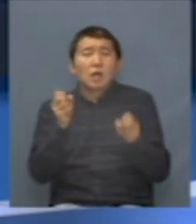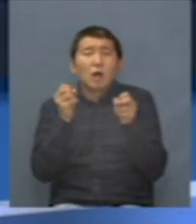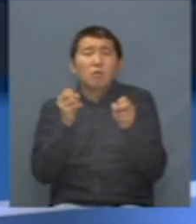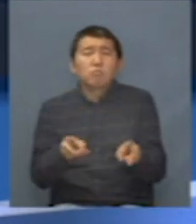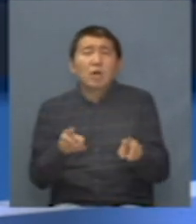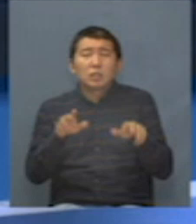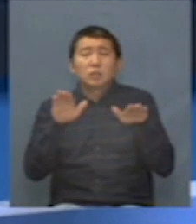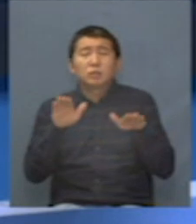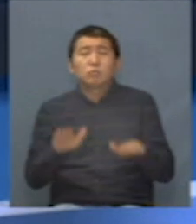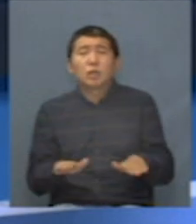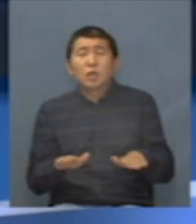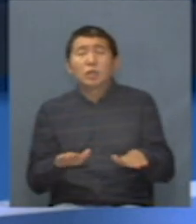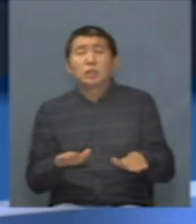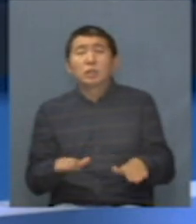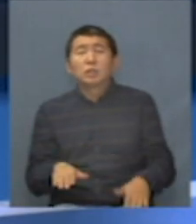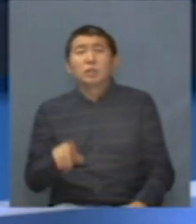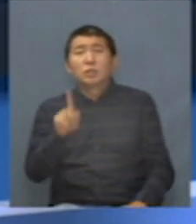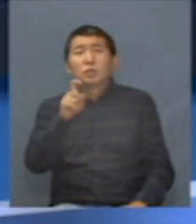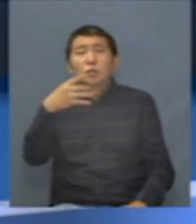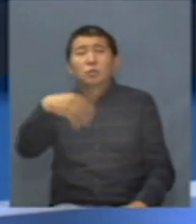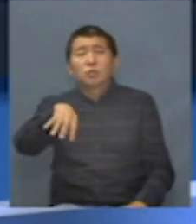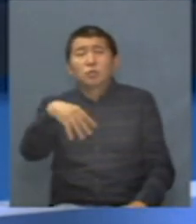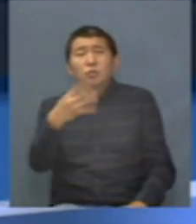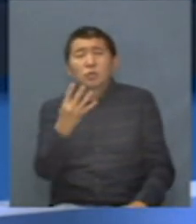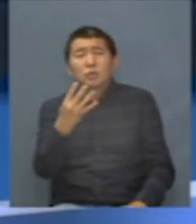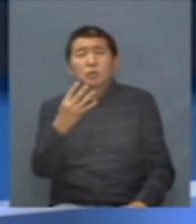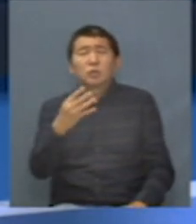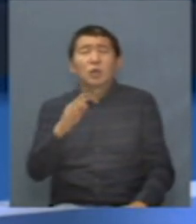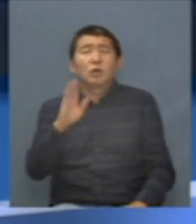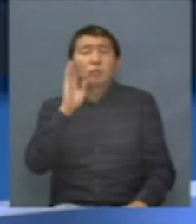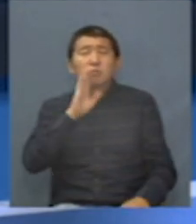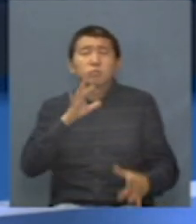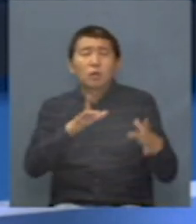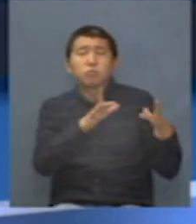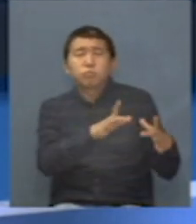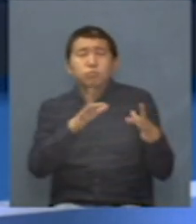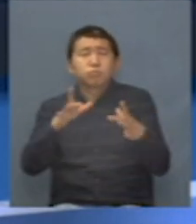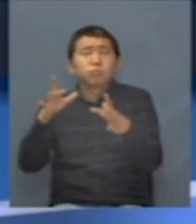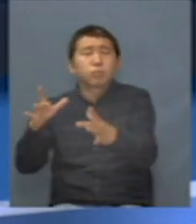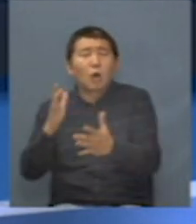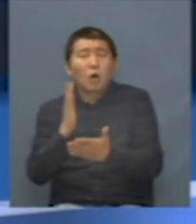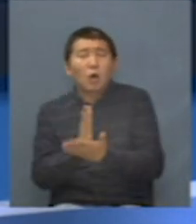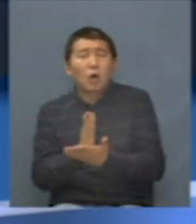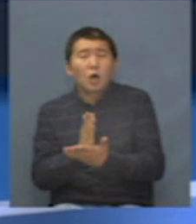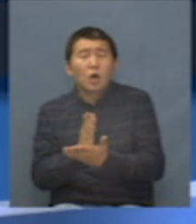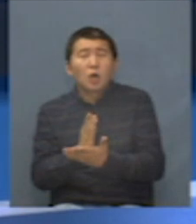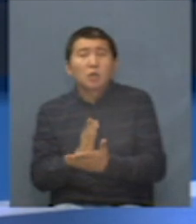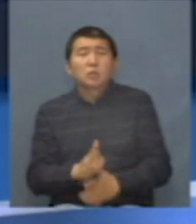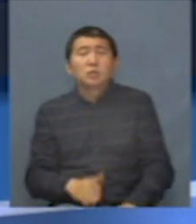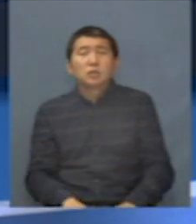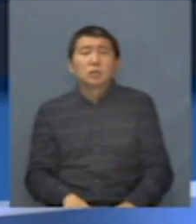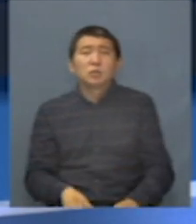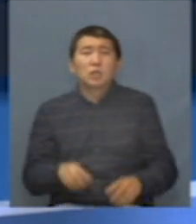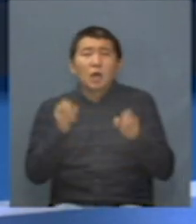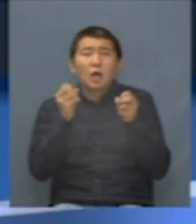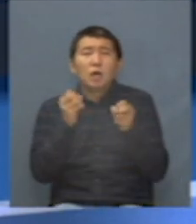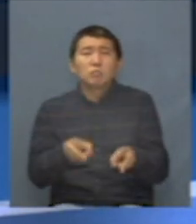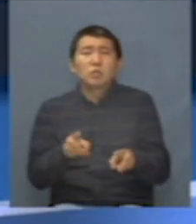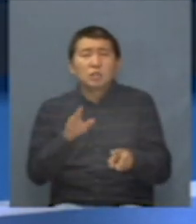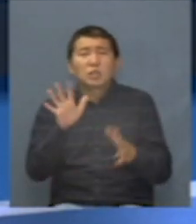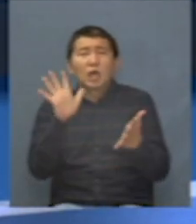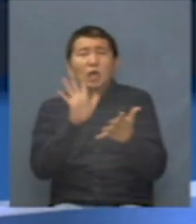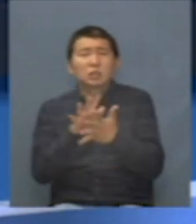На территории региона расположено 144 моренных озера. Из них селевую опасность